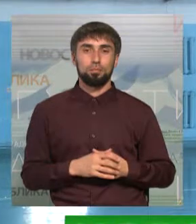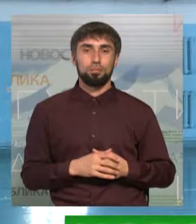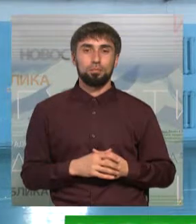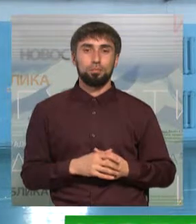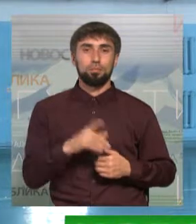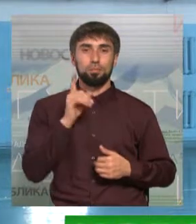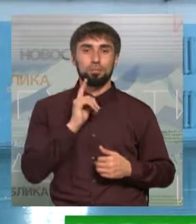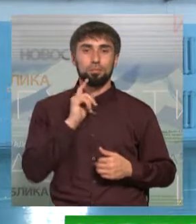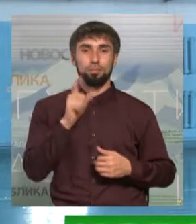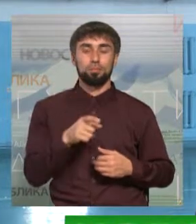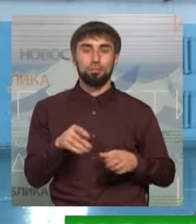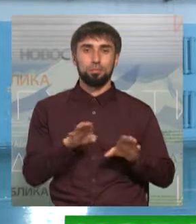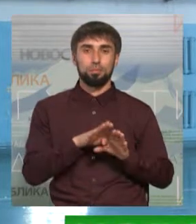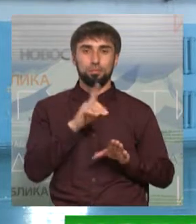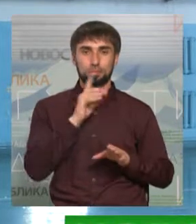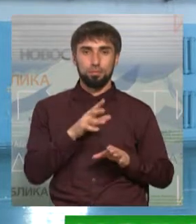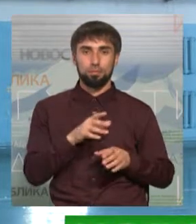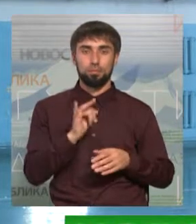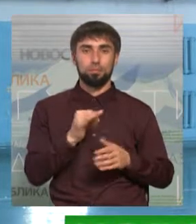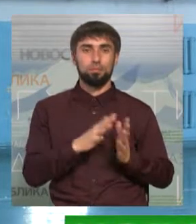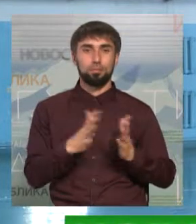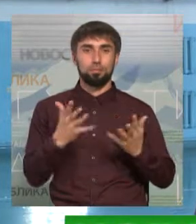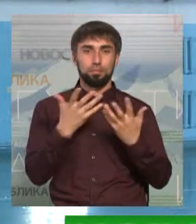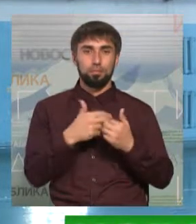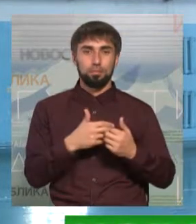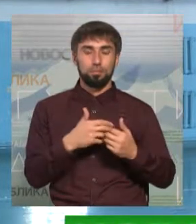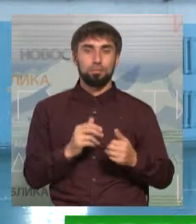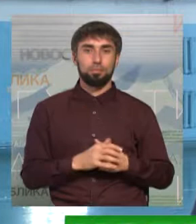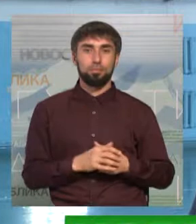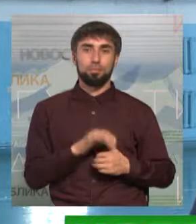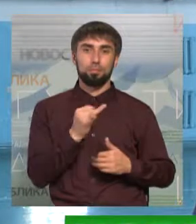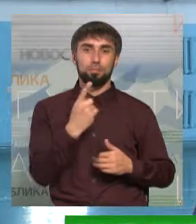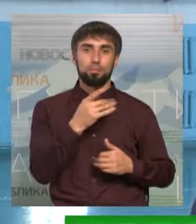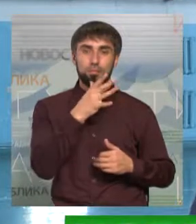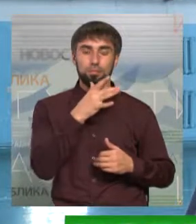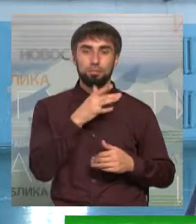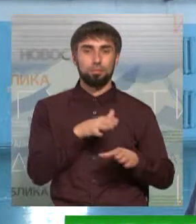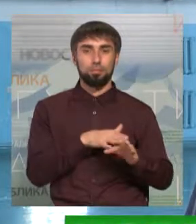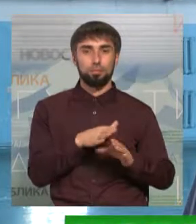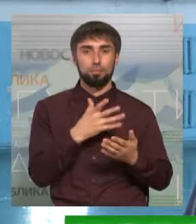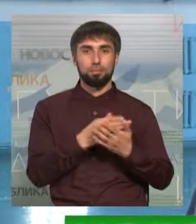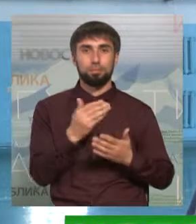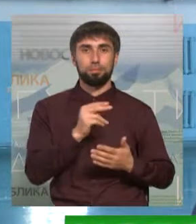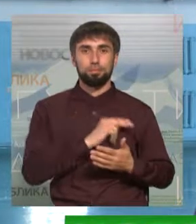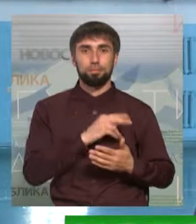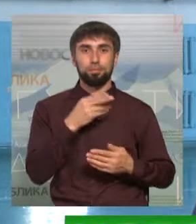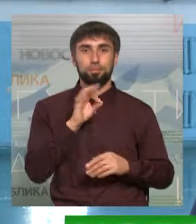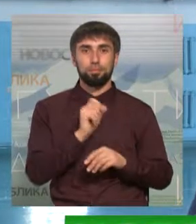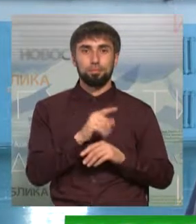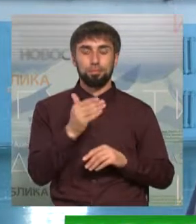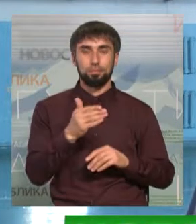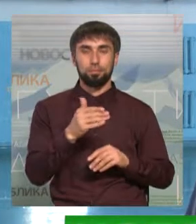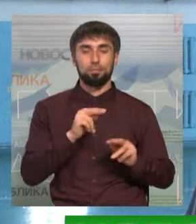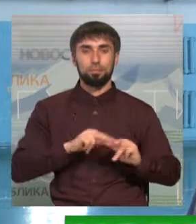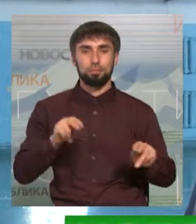один закончится, они будут уже большее количество, уже они будут одновременно выполнять свою работу, указания тренерской работы.